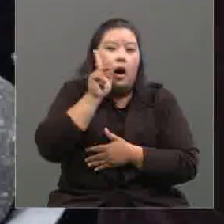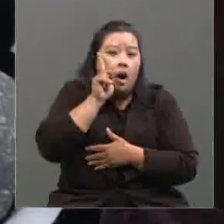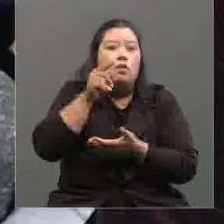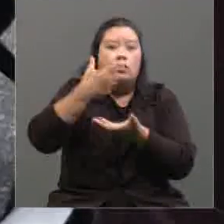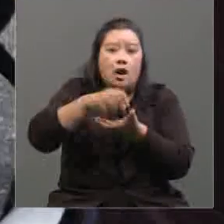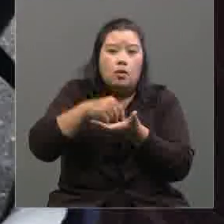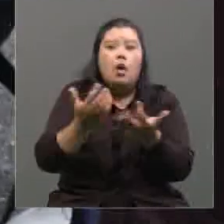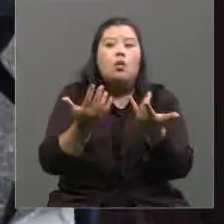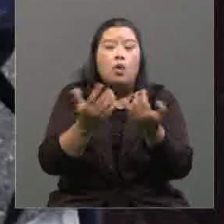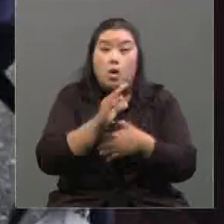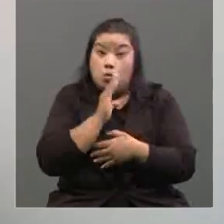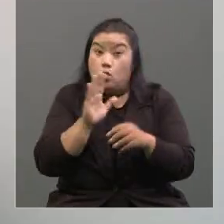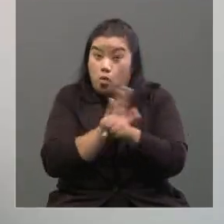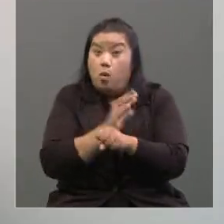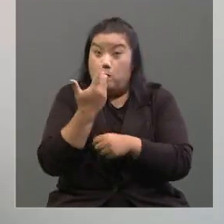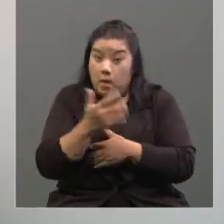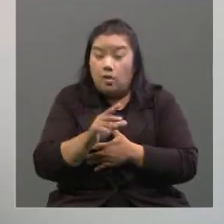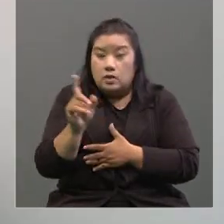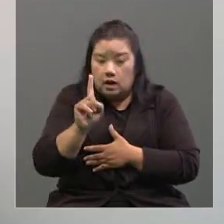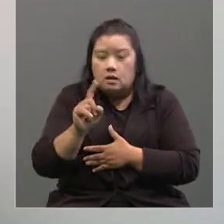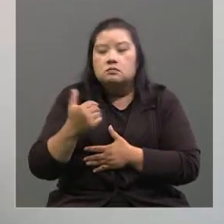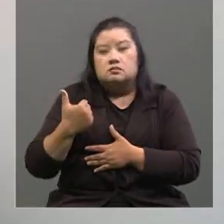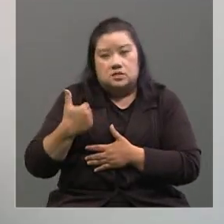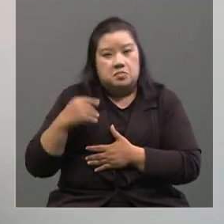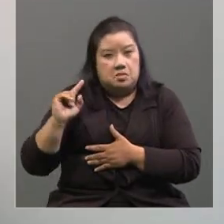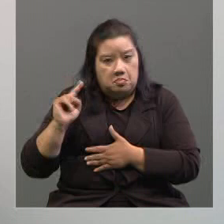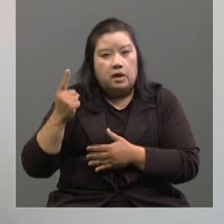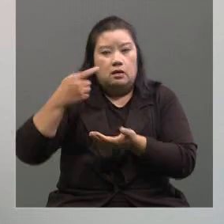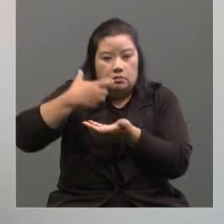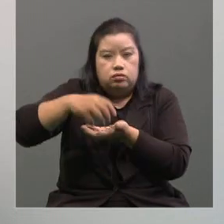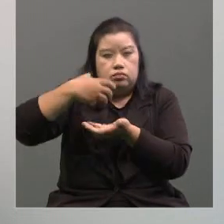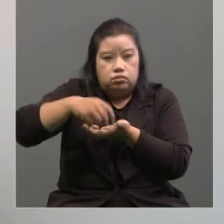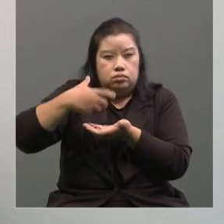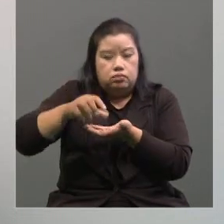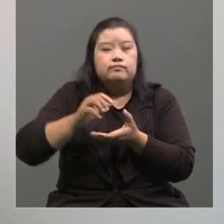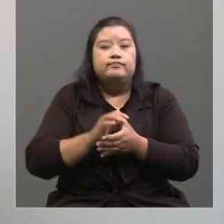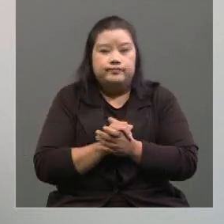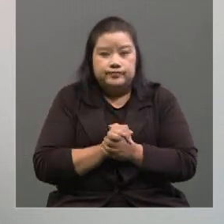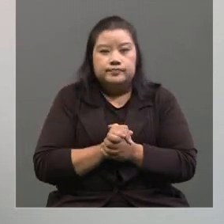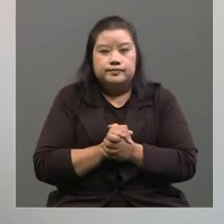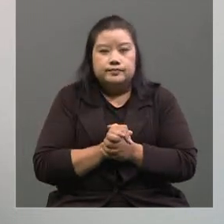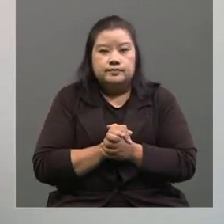แป๊บนึงเนี่ยถ้าได้ข้อมูลรายละเอียดทั้งหมดเนี่ยก็จะมีการแถลงข่าวอย่างเป็นทางการต่อไปนะครับ